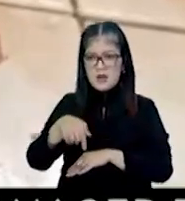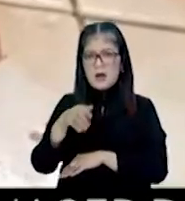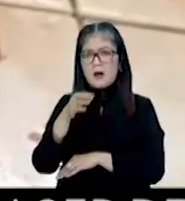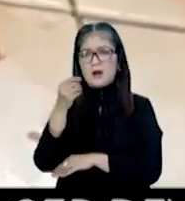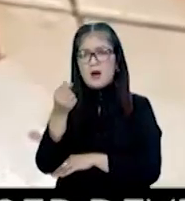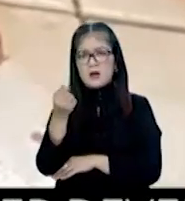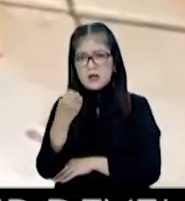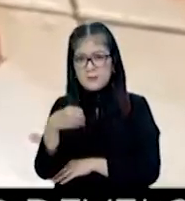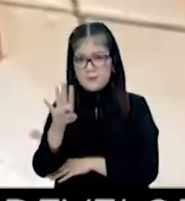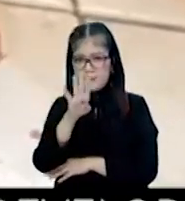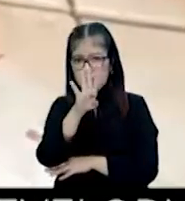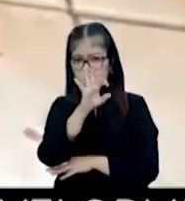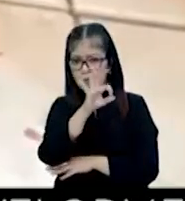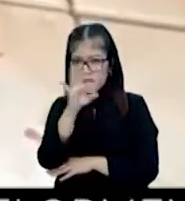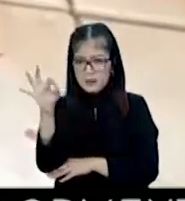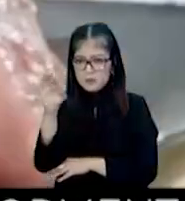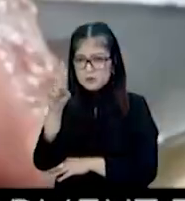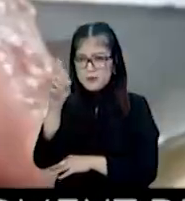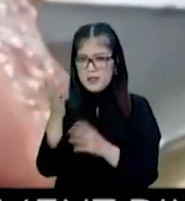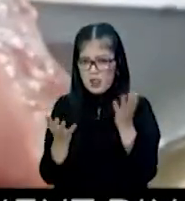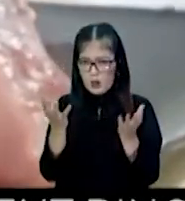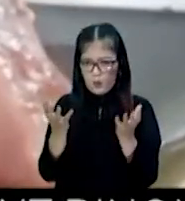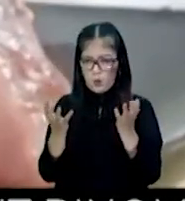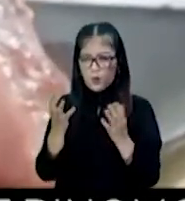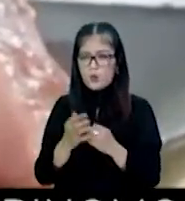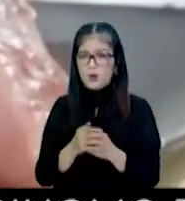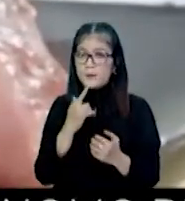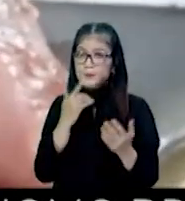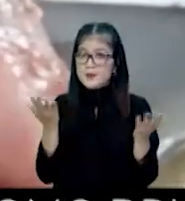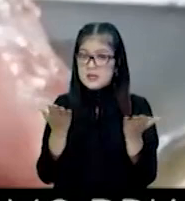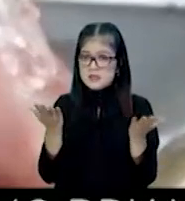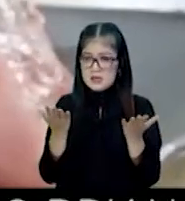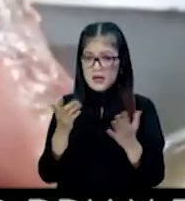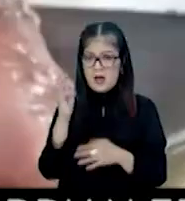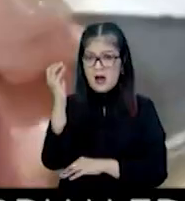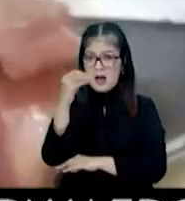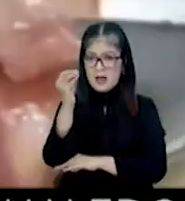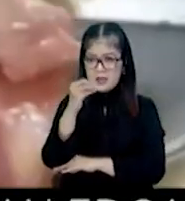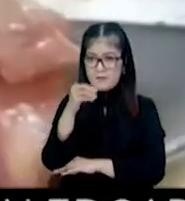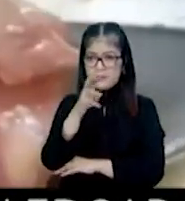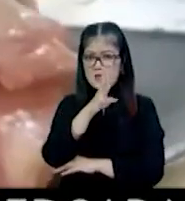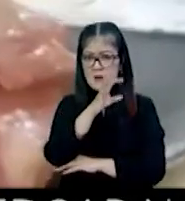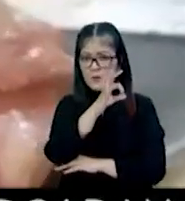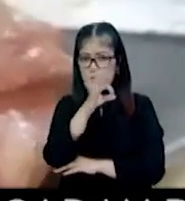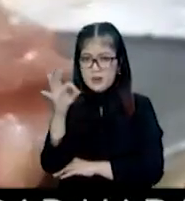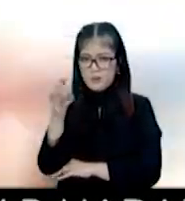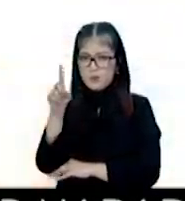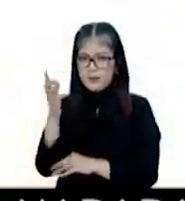mencapai Rp40.000 per kilogram. Padahal normalnya harga daging ayam berkisar Rp30.000 per